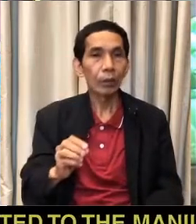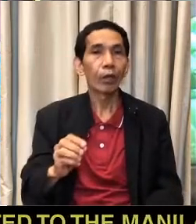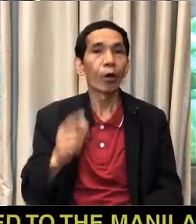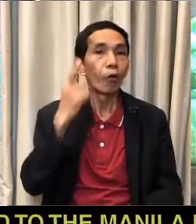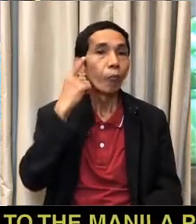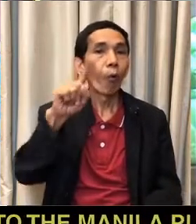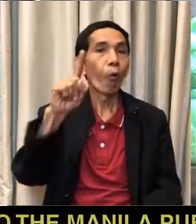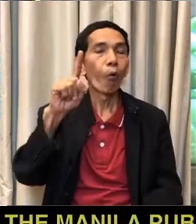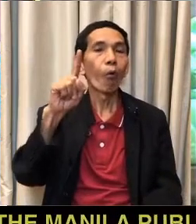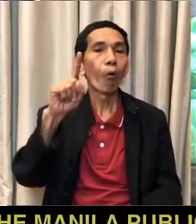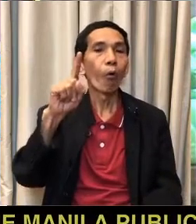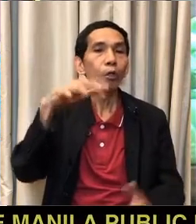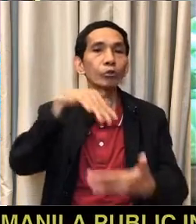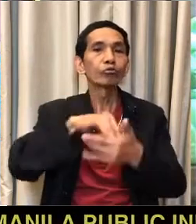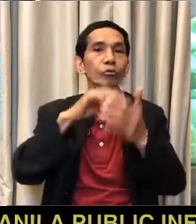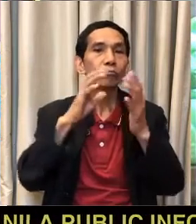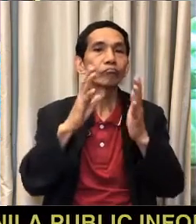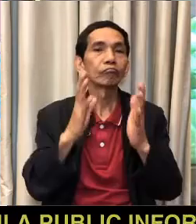sa